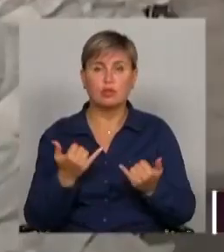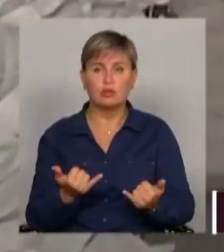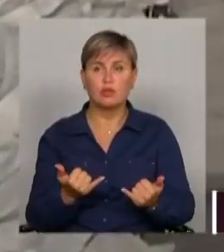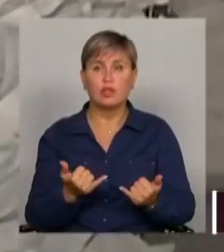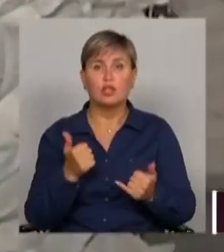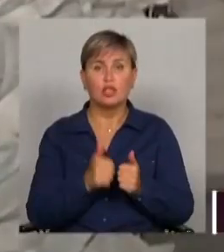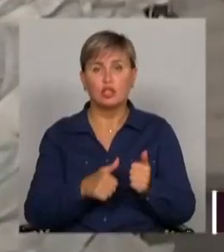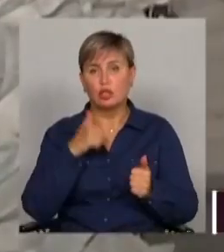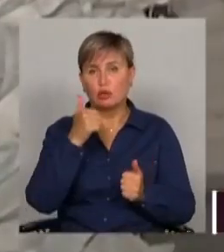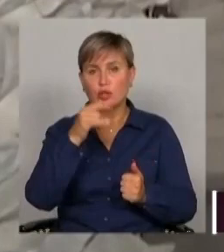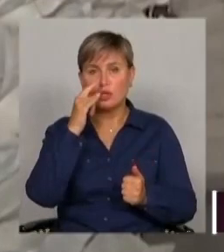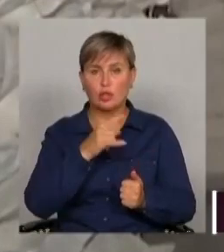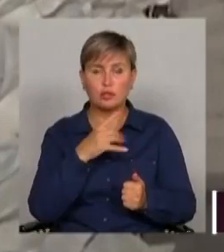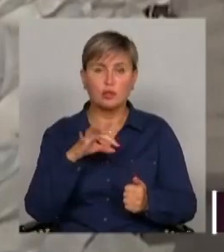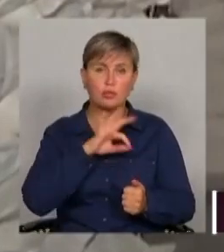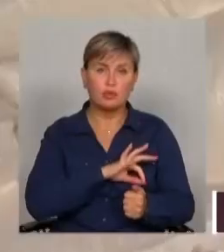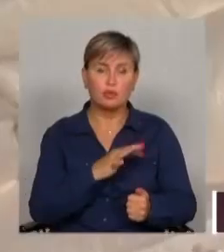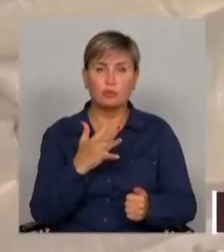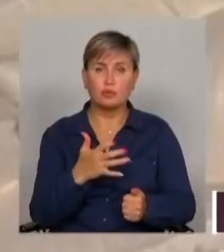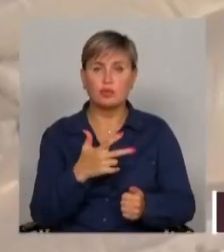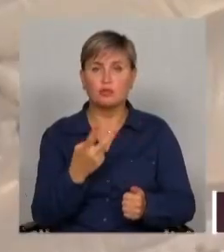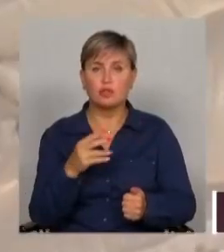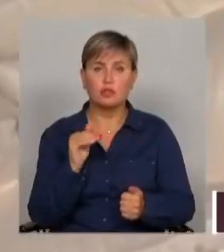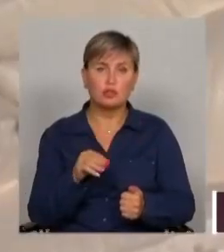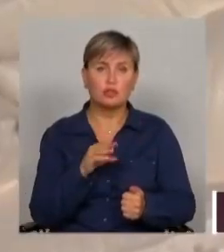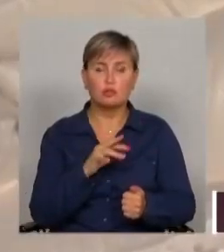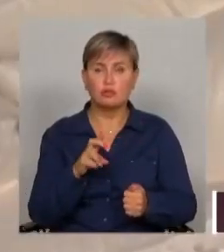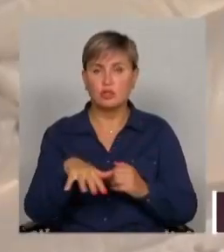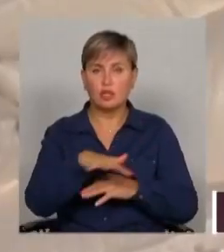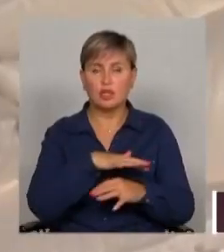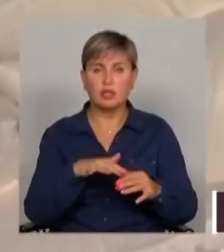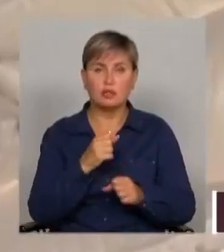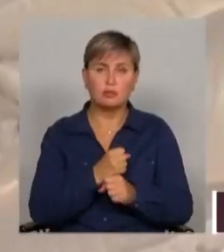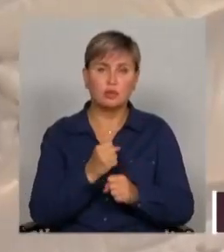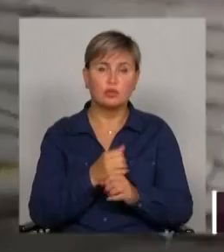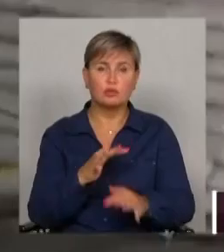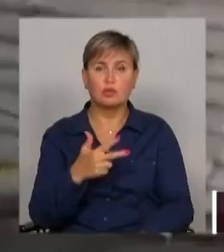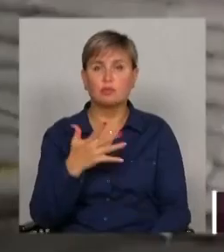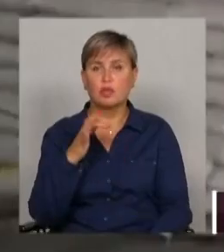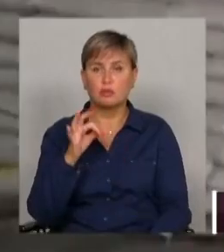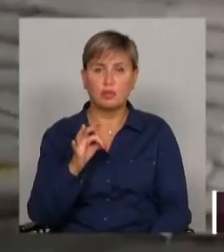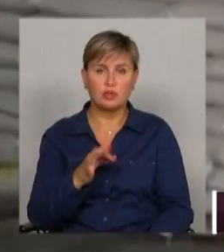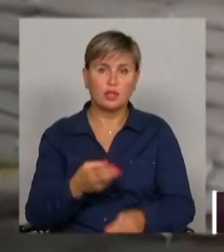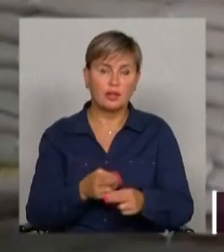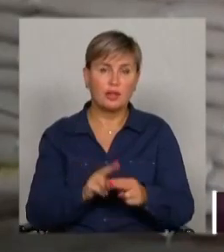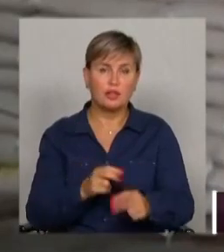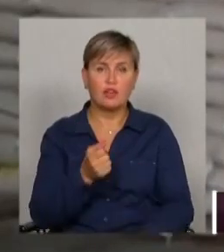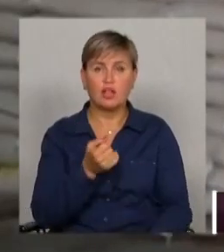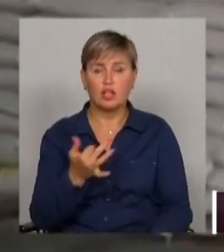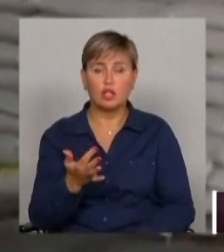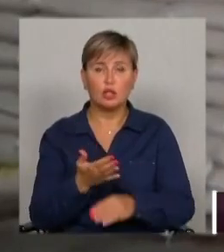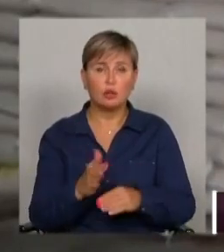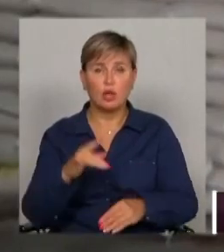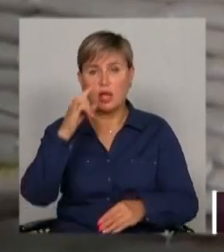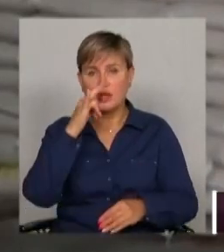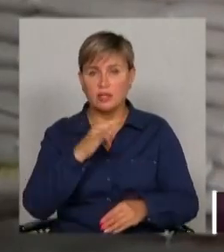Ежегодно казахстанцы потребляют 532 тысячи тонн сахара. При этом в стране производится лишь 35% от этого количества. Доля